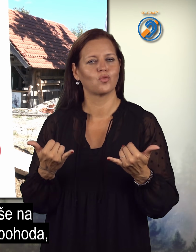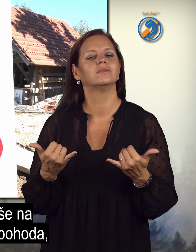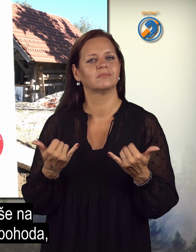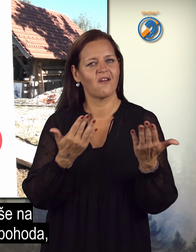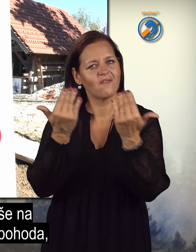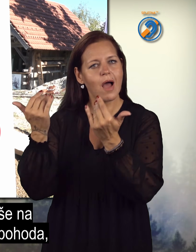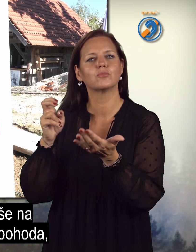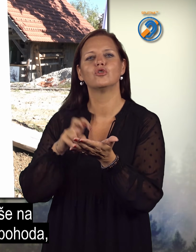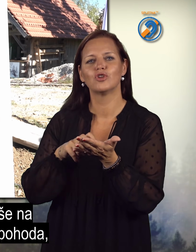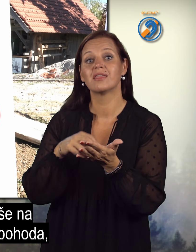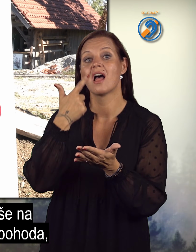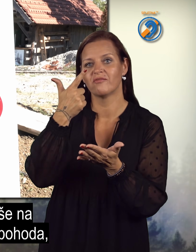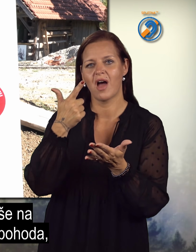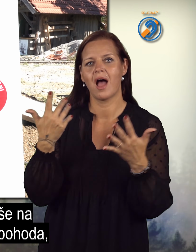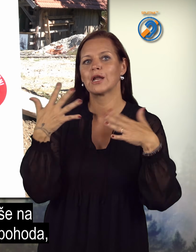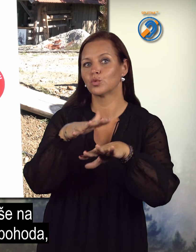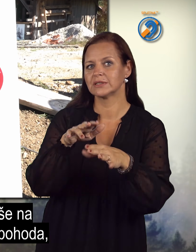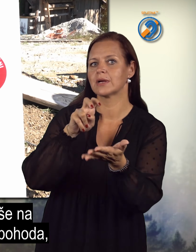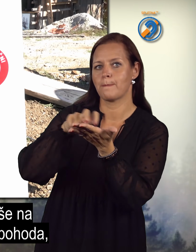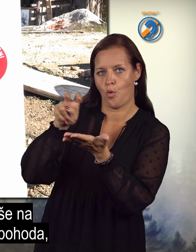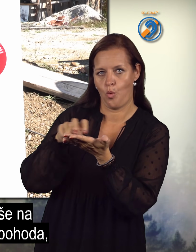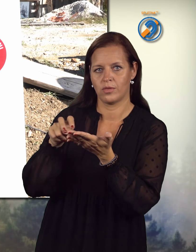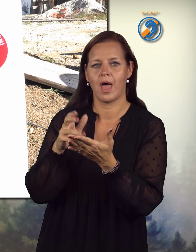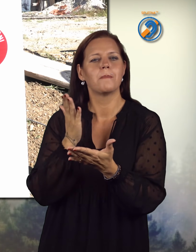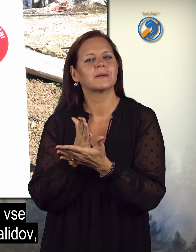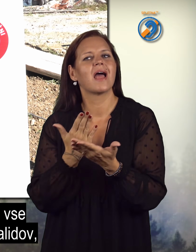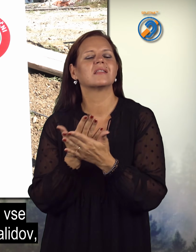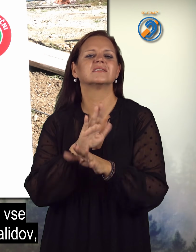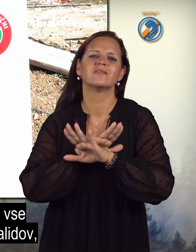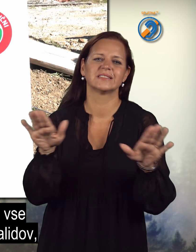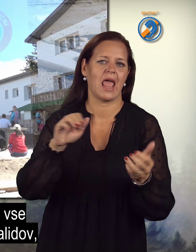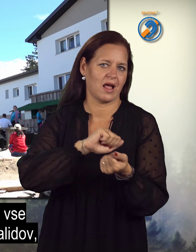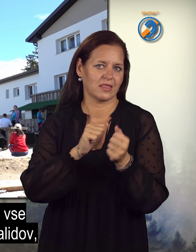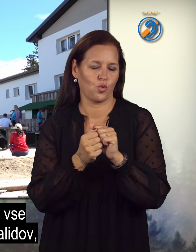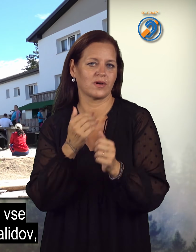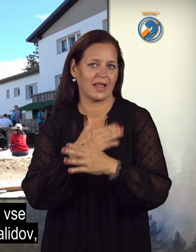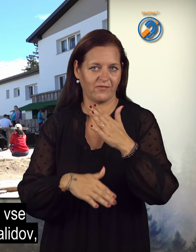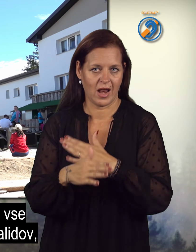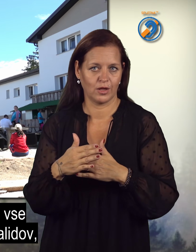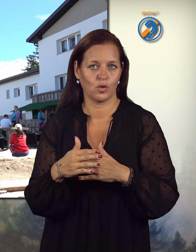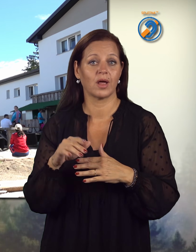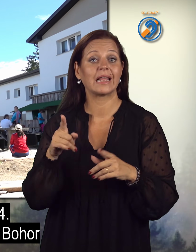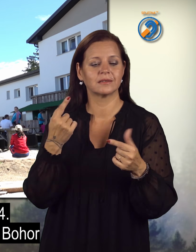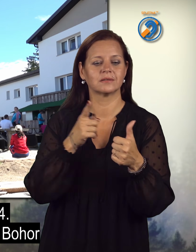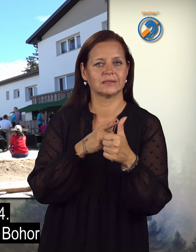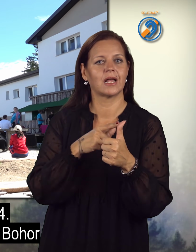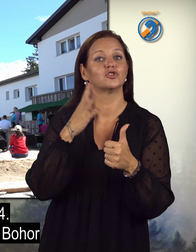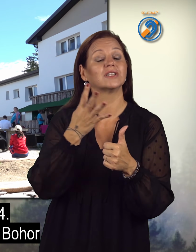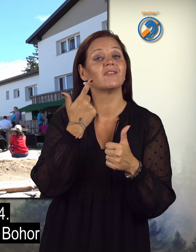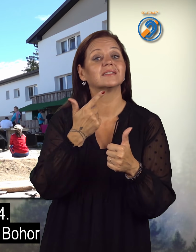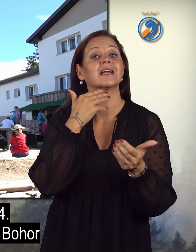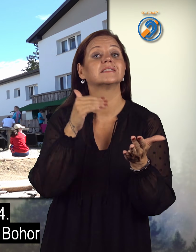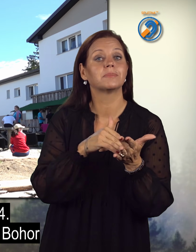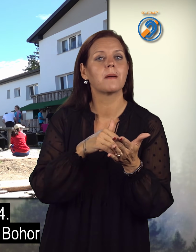Letos vabijo še na 2 inkluzijska pohoda. Primerna za vse kategorije invalidov, in